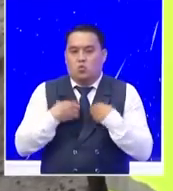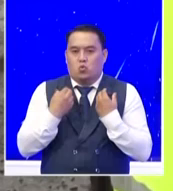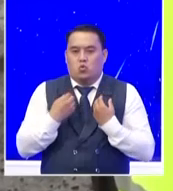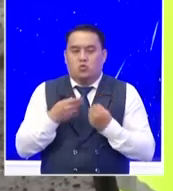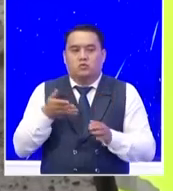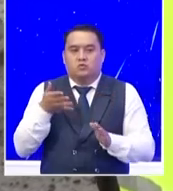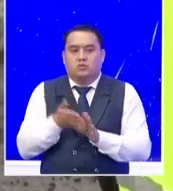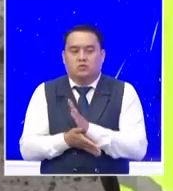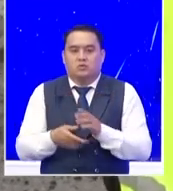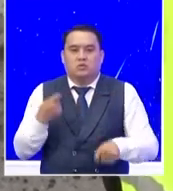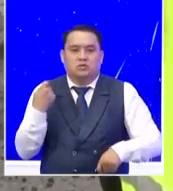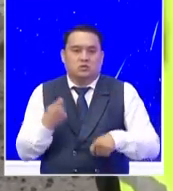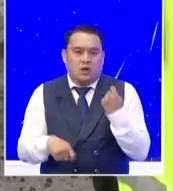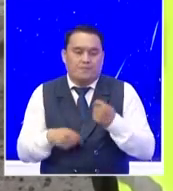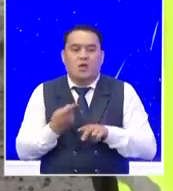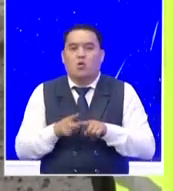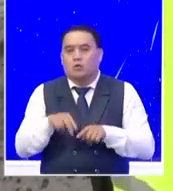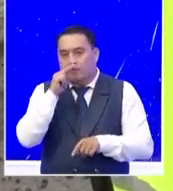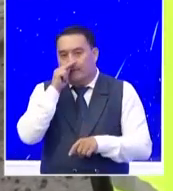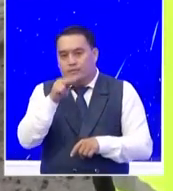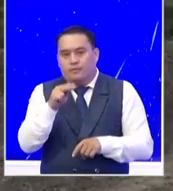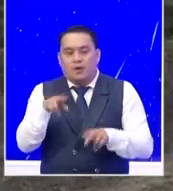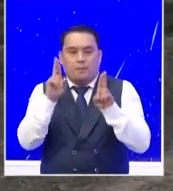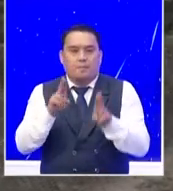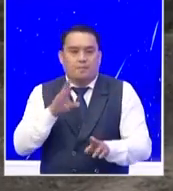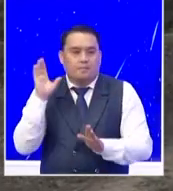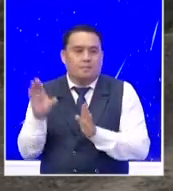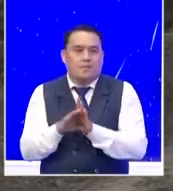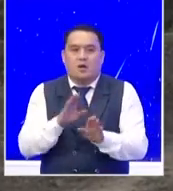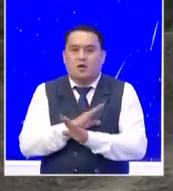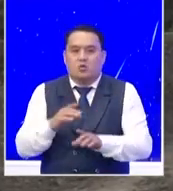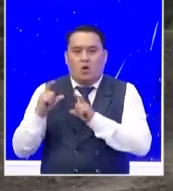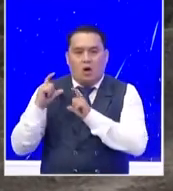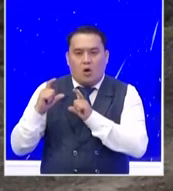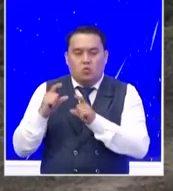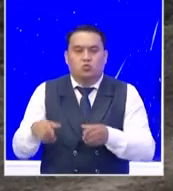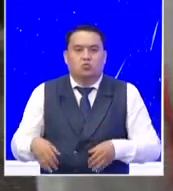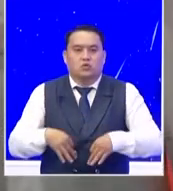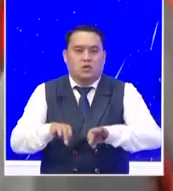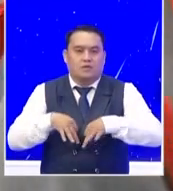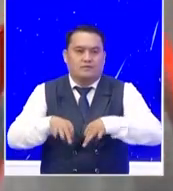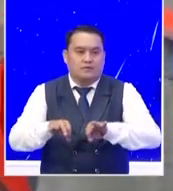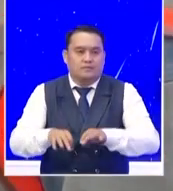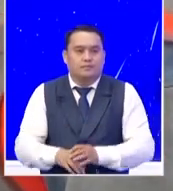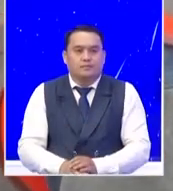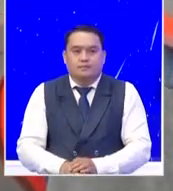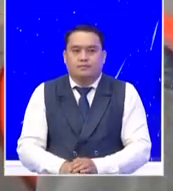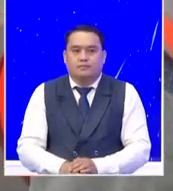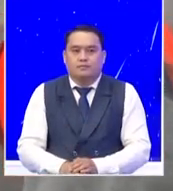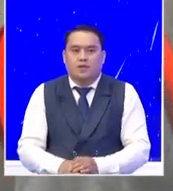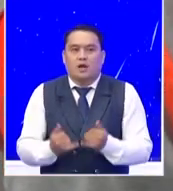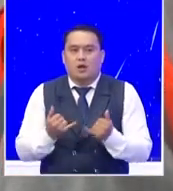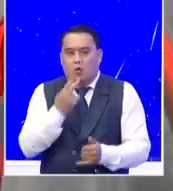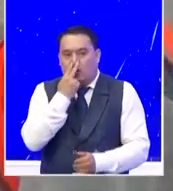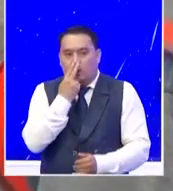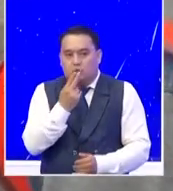еш кетті деп налиды. Оған кінәлі ережеге пысқырмайтын ауыр жүк көліктері екен. Қазір мына жерден есептесек,